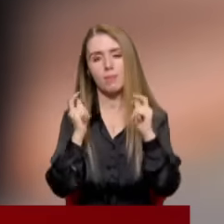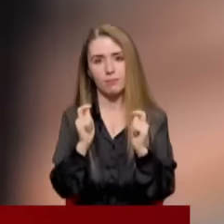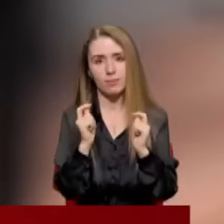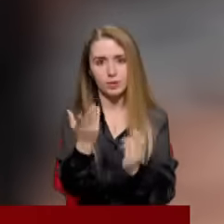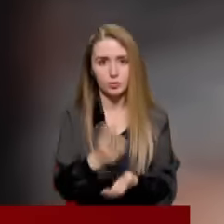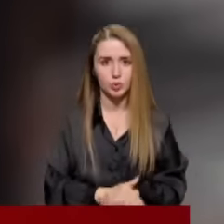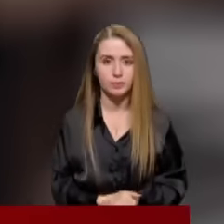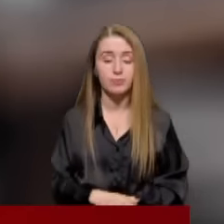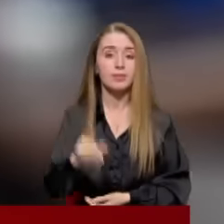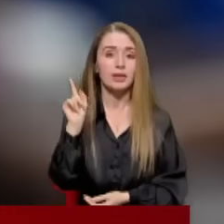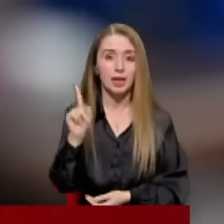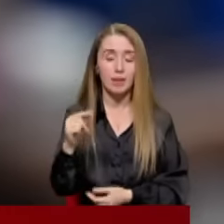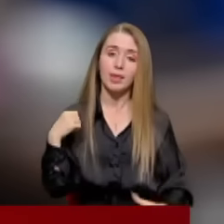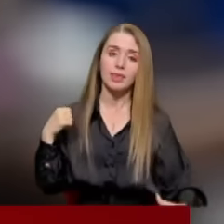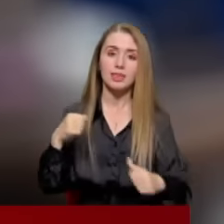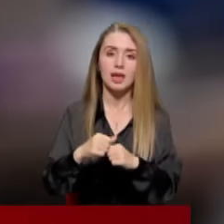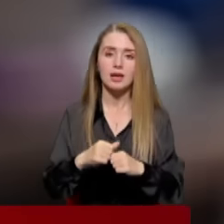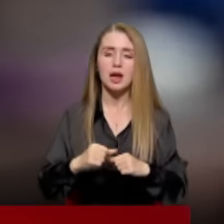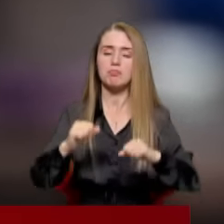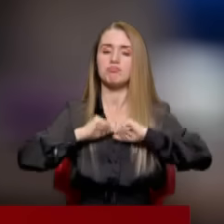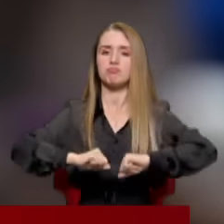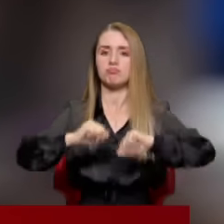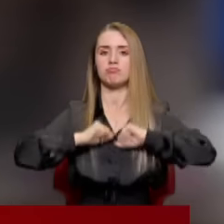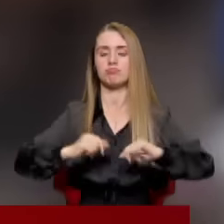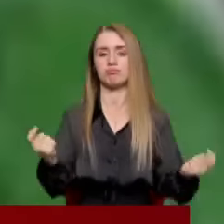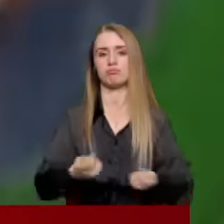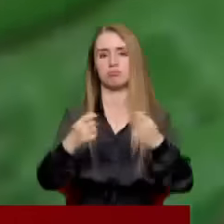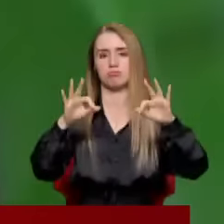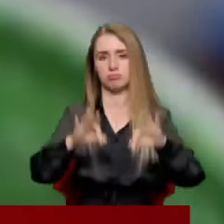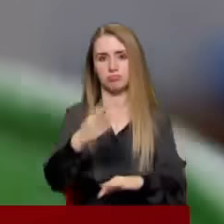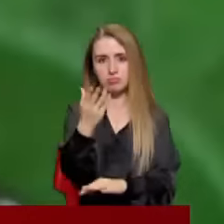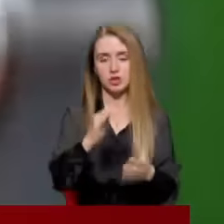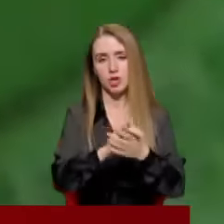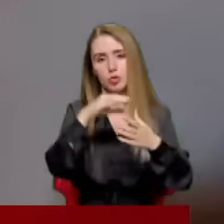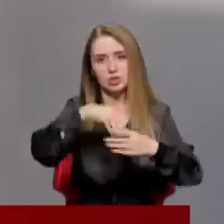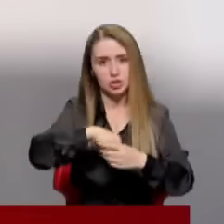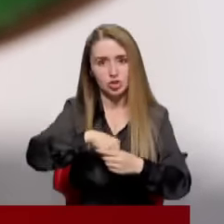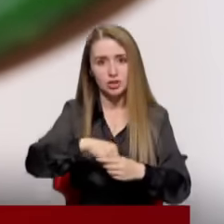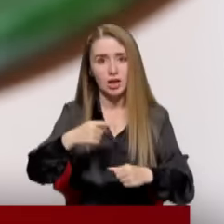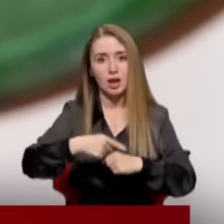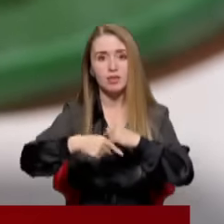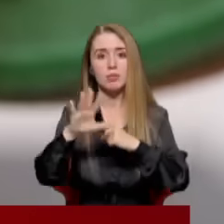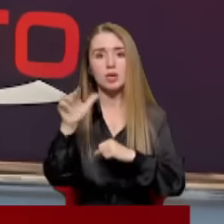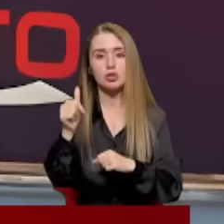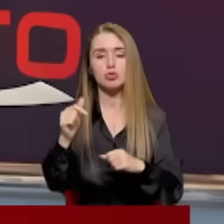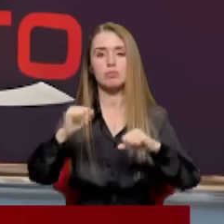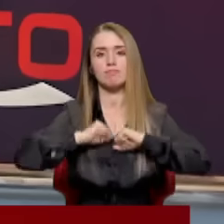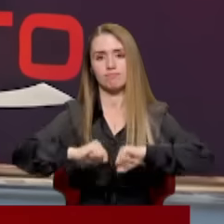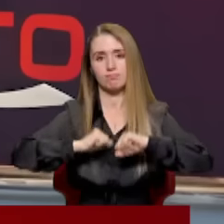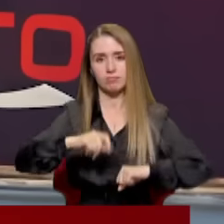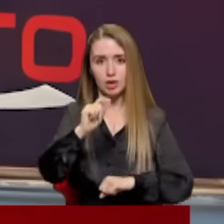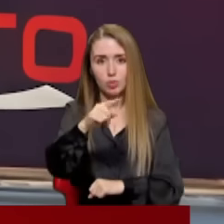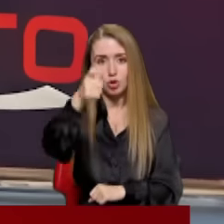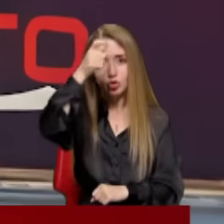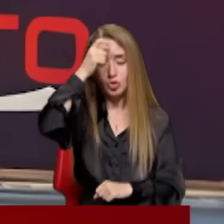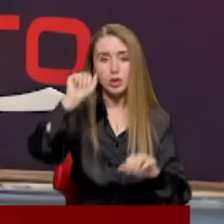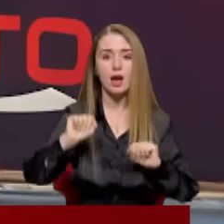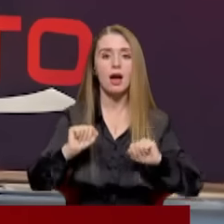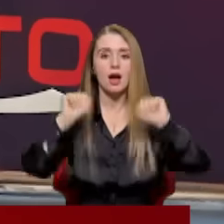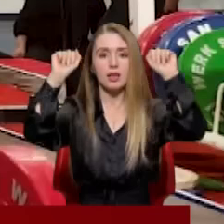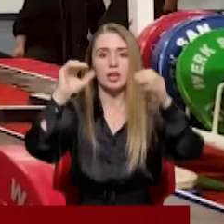zorunda kaldı. Ancak yeniden azimle çalışmaya başladı yeni şampiyonluklar için. Haftada 5 gün antrenman yapıyor. Türkiye